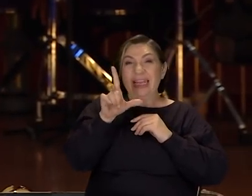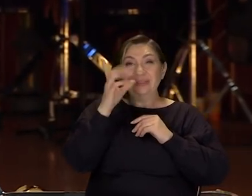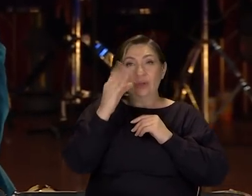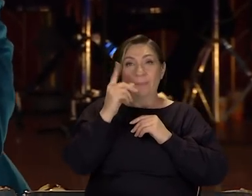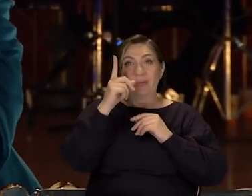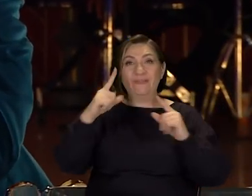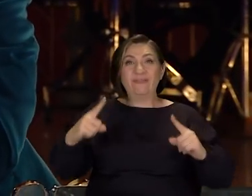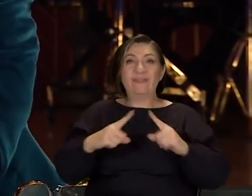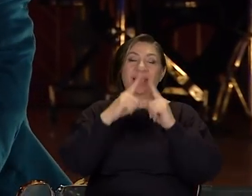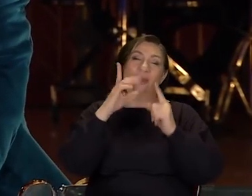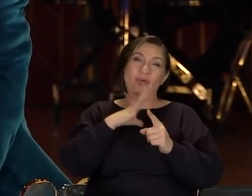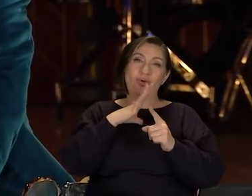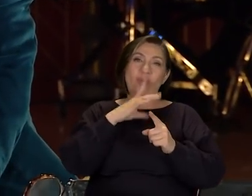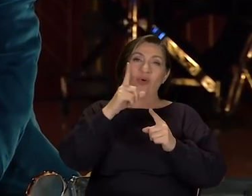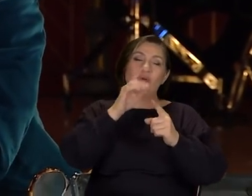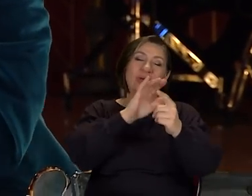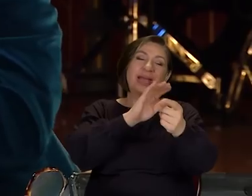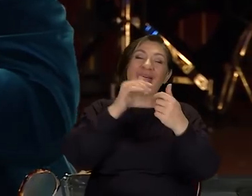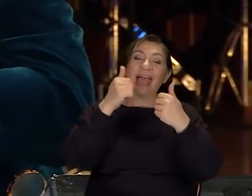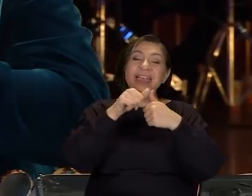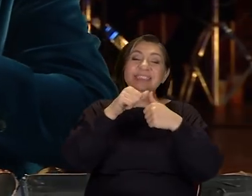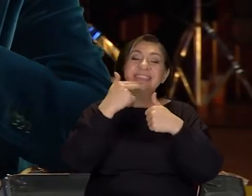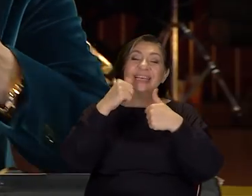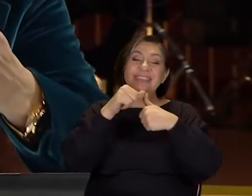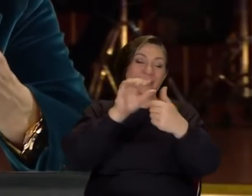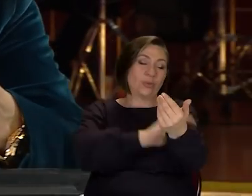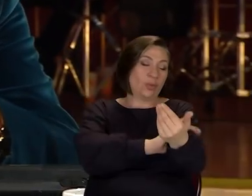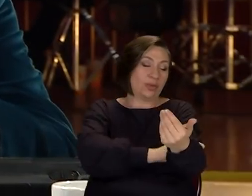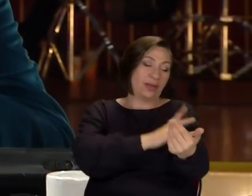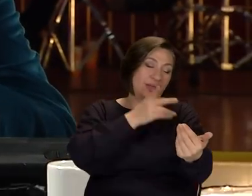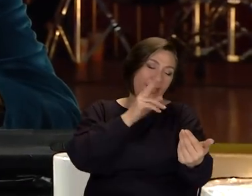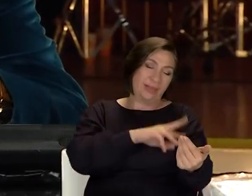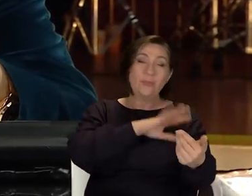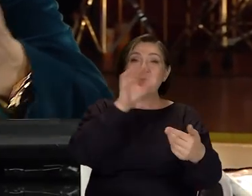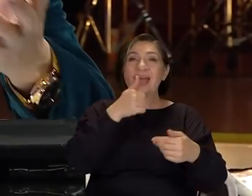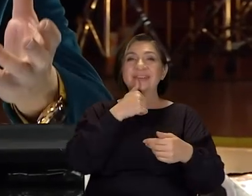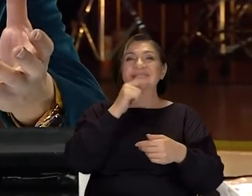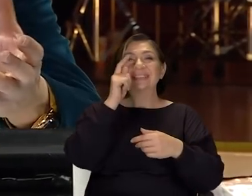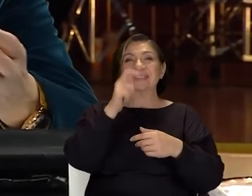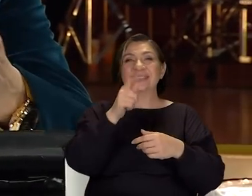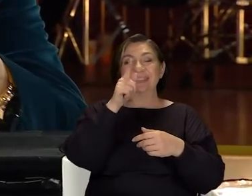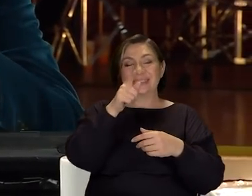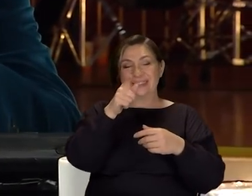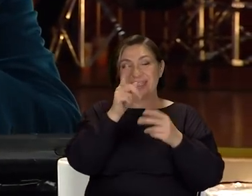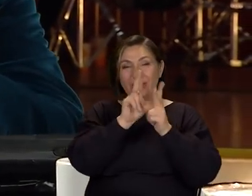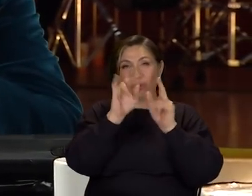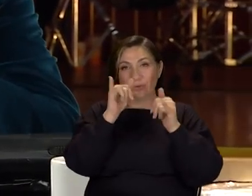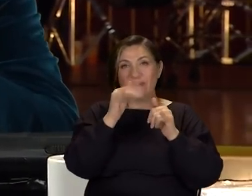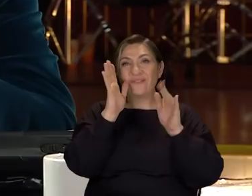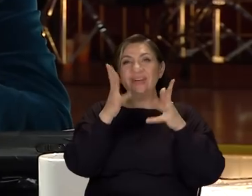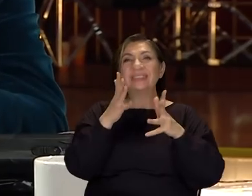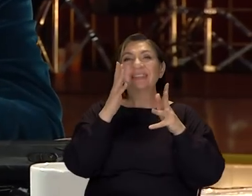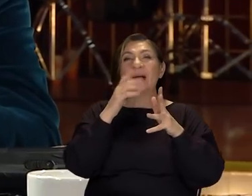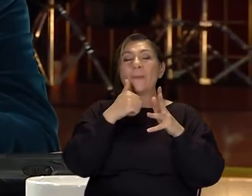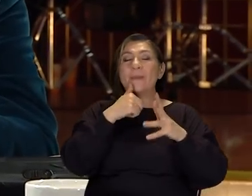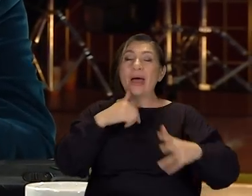olarak bir final yaşıyorsun. Ve onun kollarında can veriyorsun. Bütün erkeklere tavsiyem, siz de oyununuzda şey yapıyorsunuz, fazla